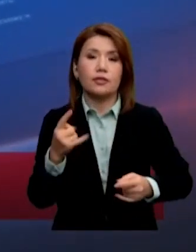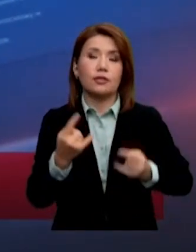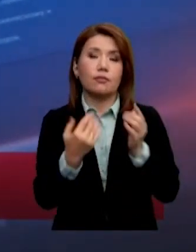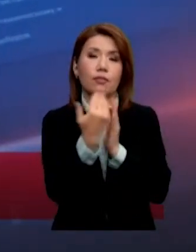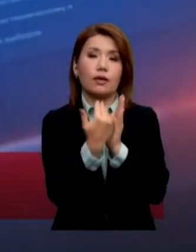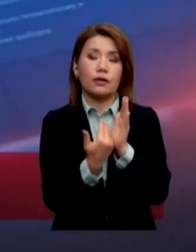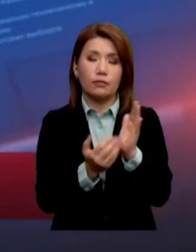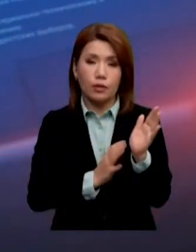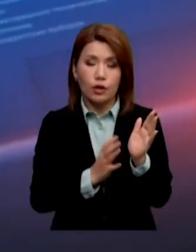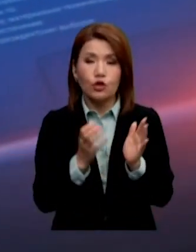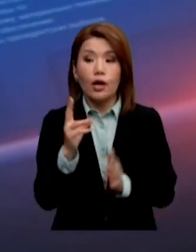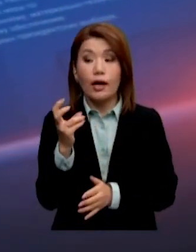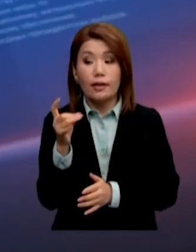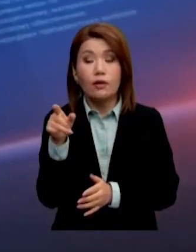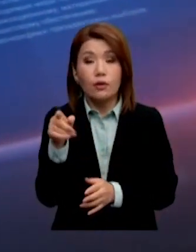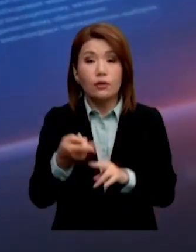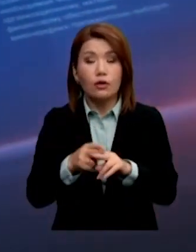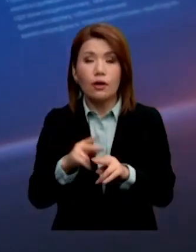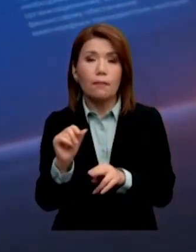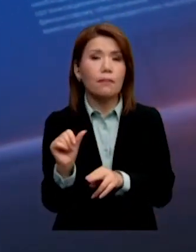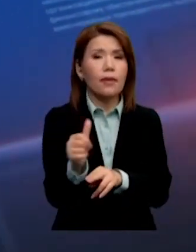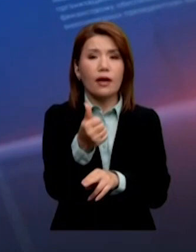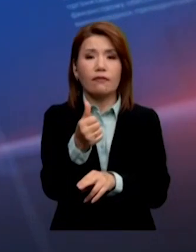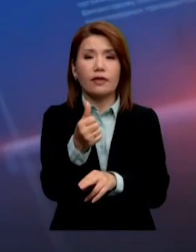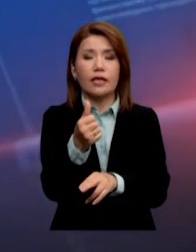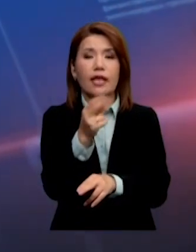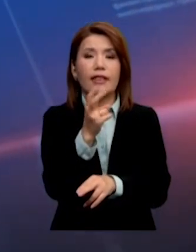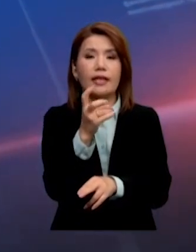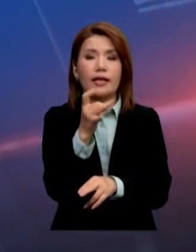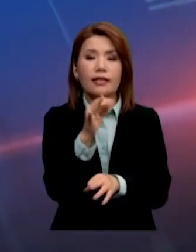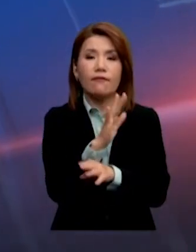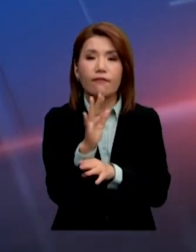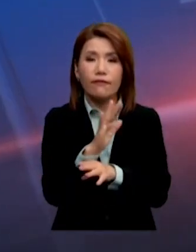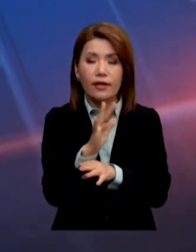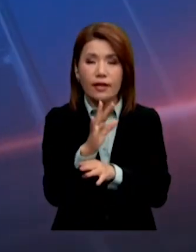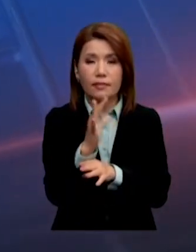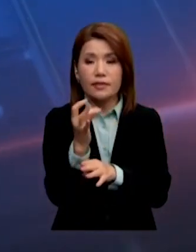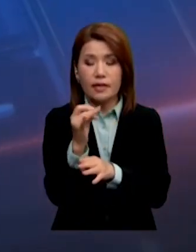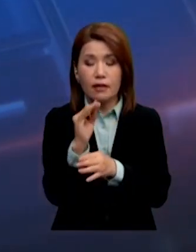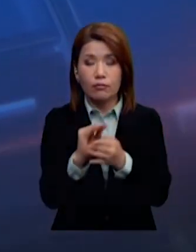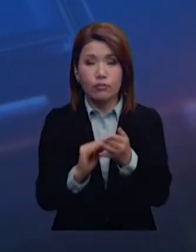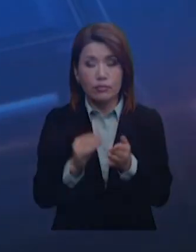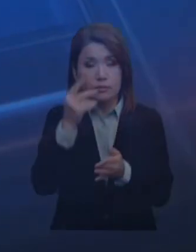Сосын Қайнар Олжай тұңғыш деректі фильмдердің сериалын жасаған адам.